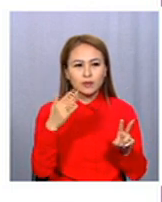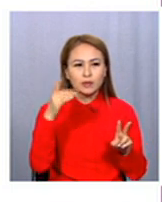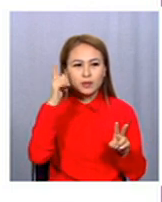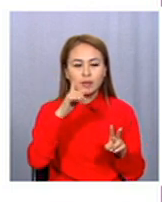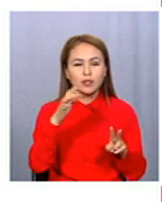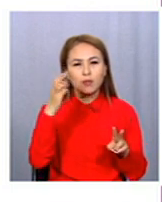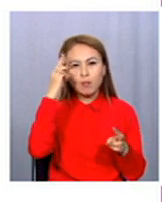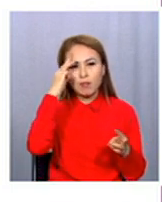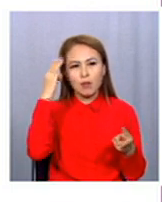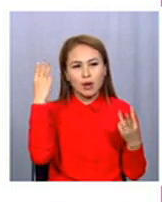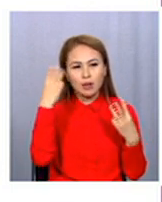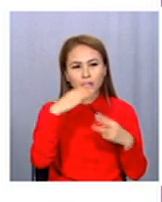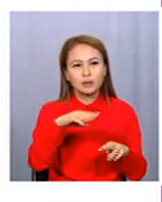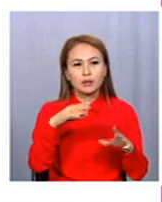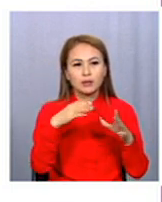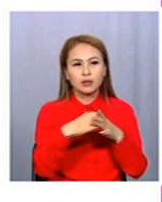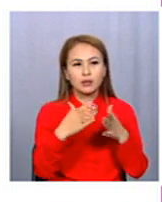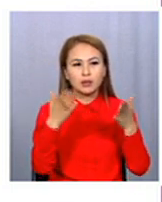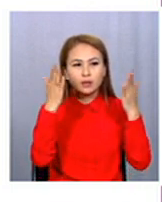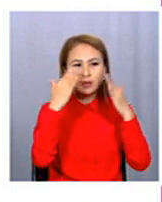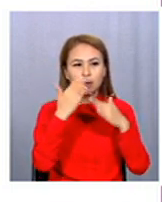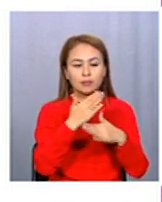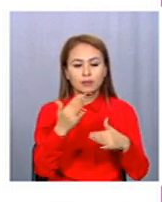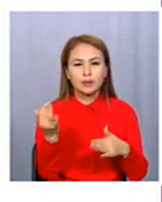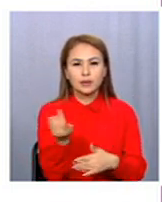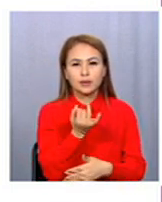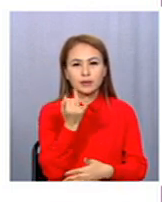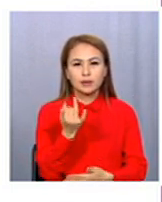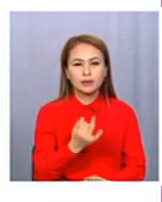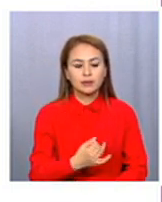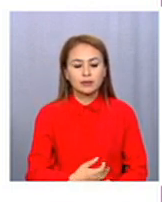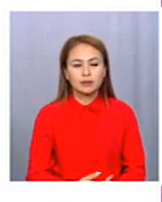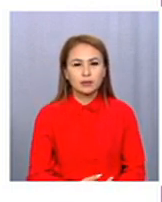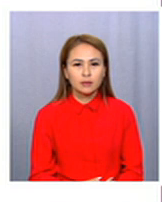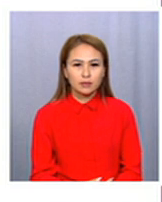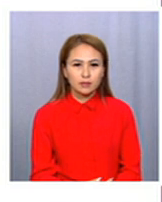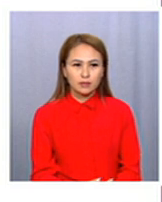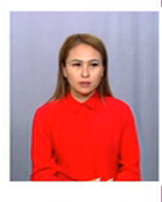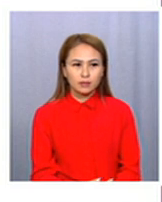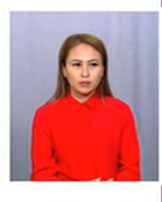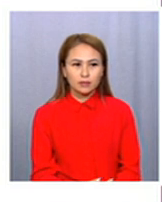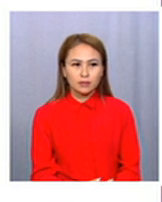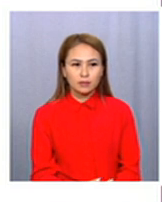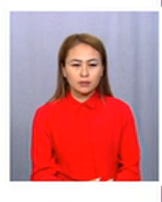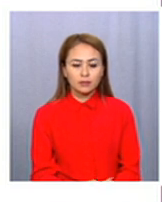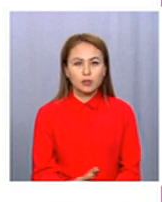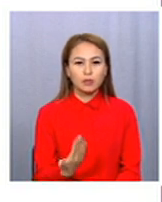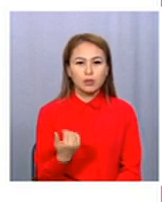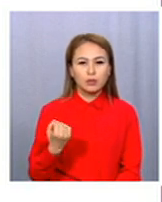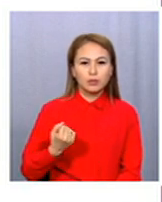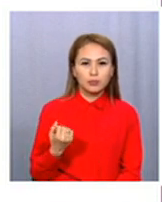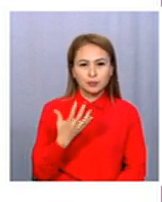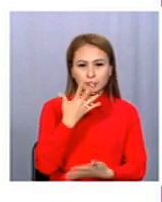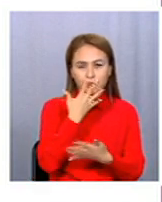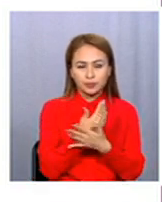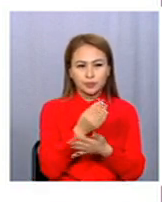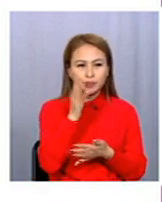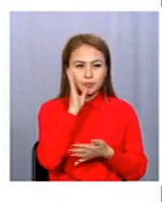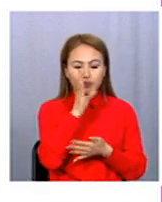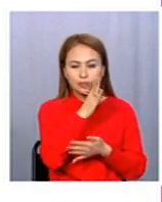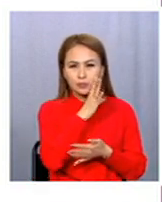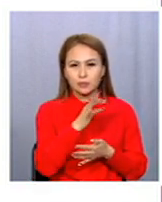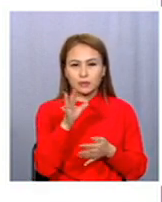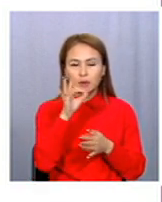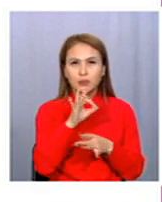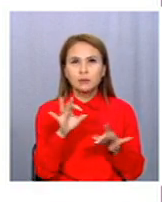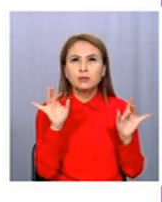современный кісіден бата сұраған сендерде қызықсыңдар. Бұл жолдастың өз анасы туралы айтқан сөздер еді.